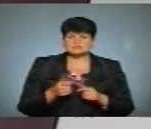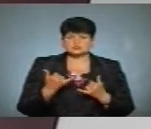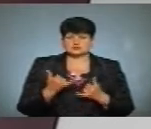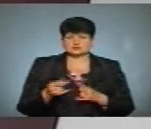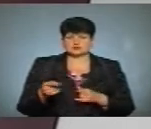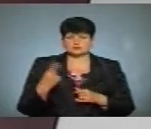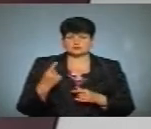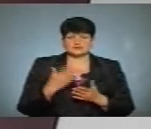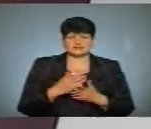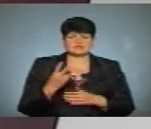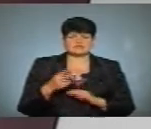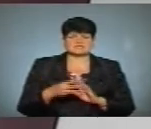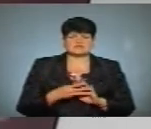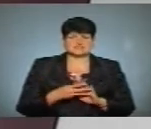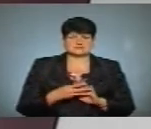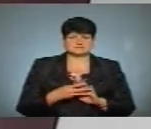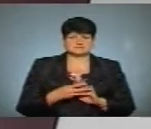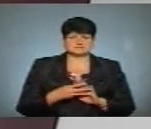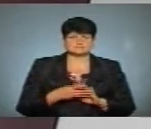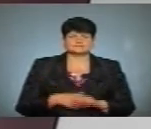Тернопільщині 28.